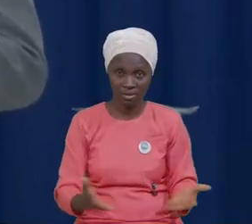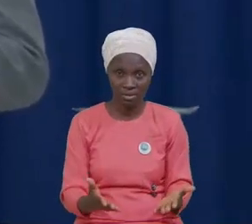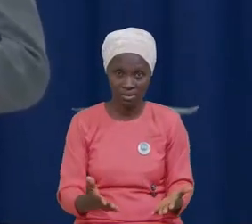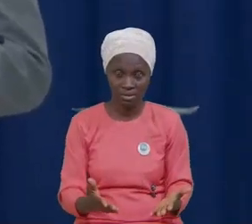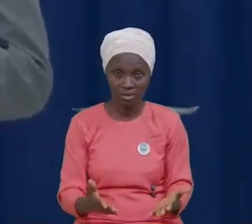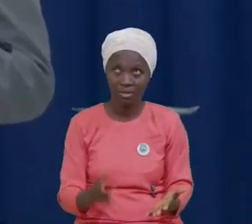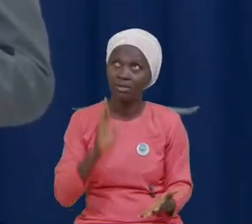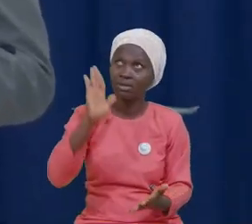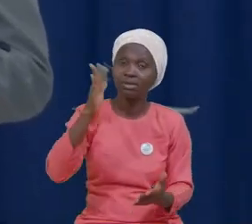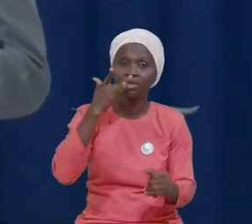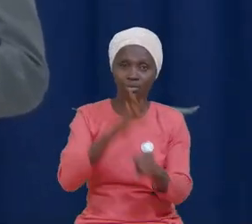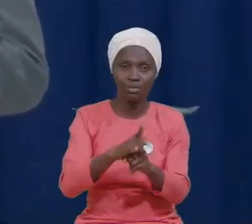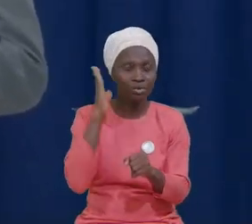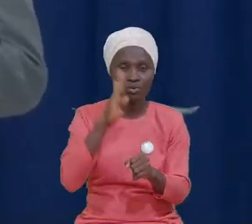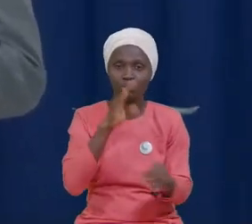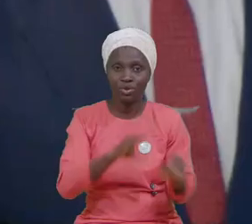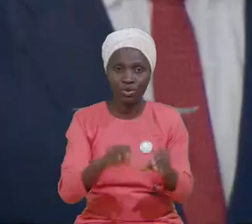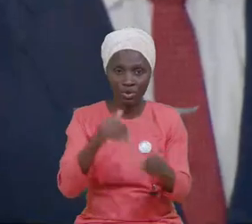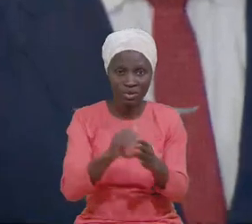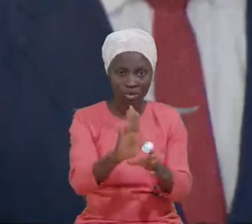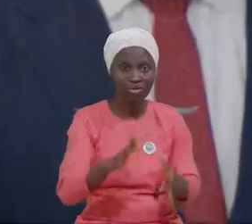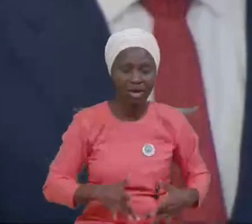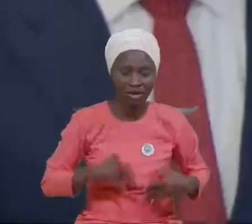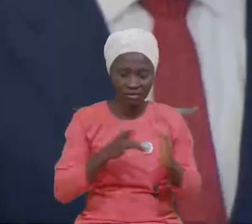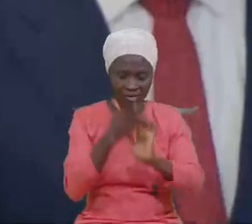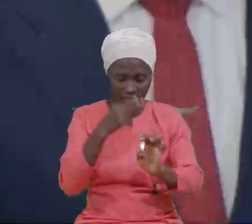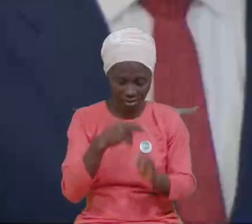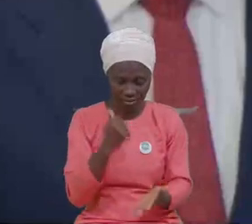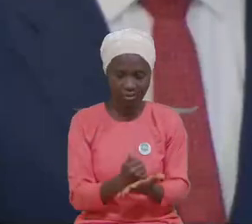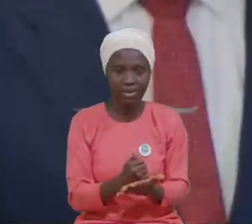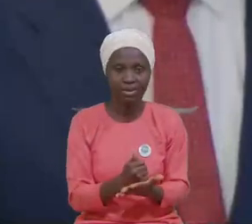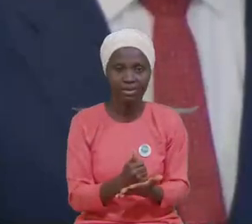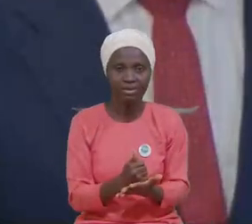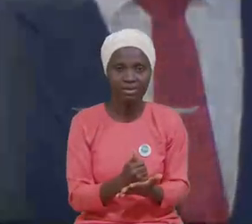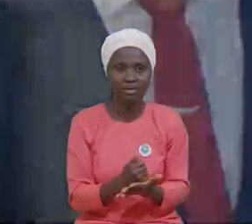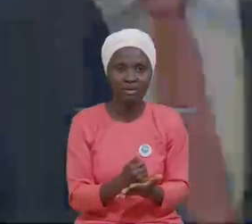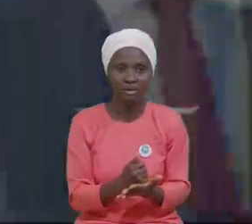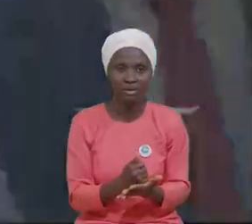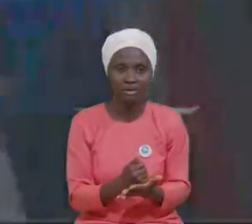Christ. Sa promesse sera accomplie dans ta vie.